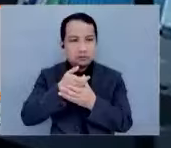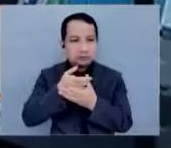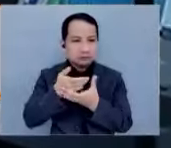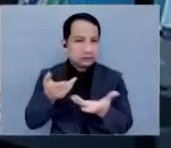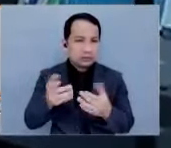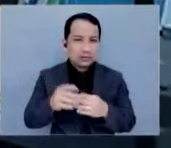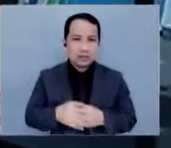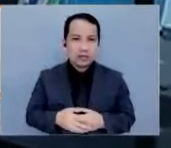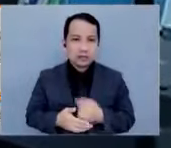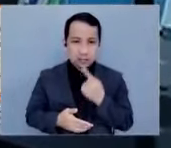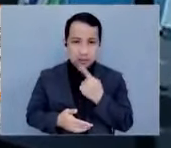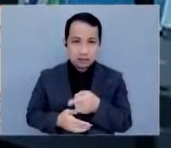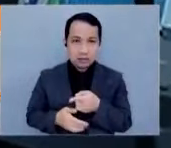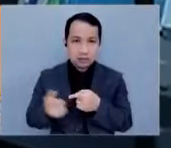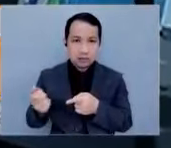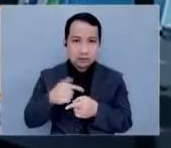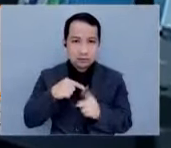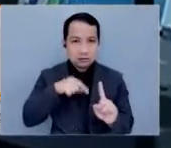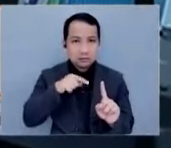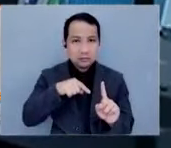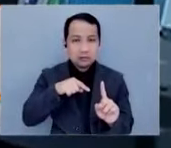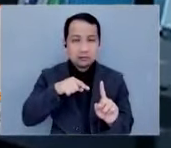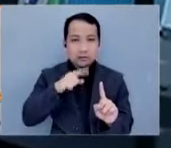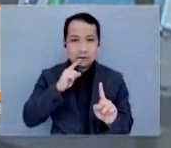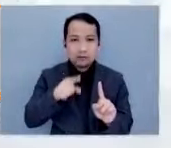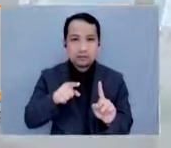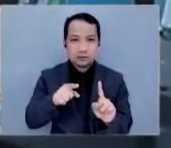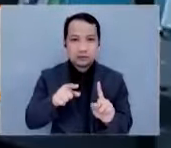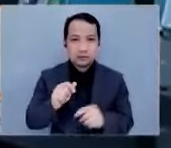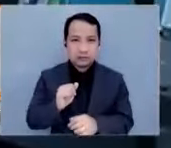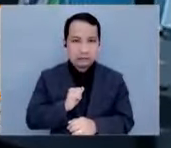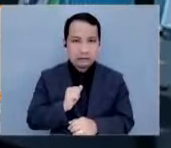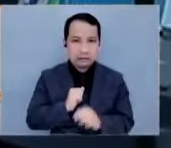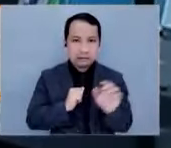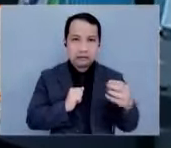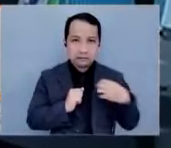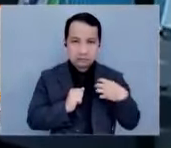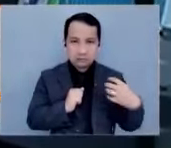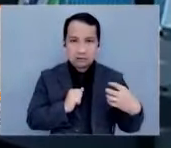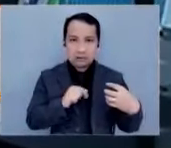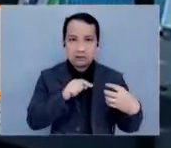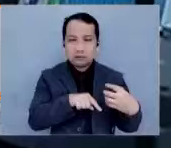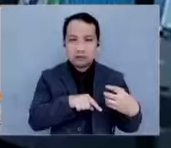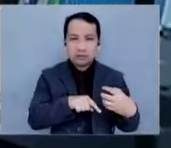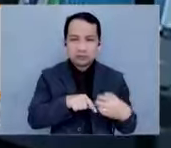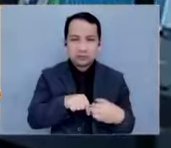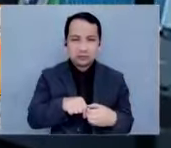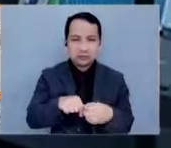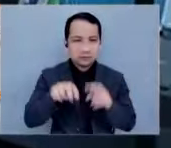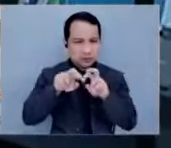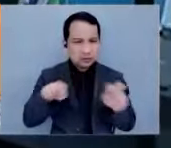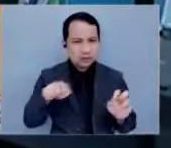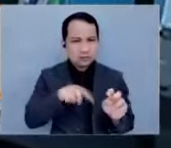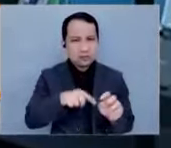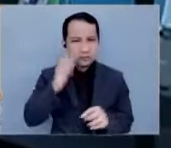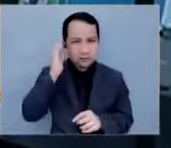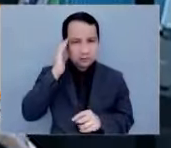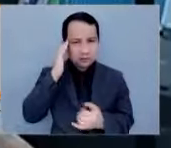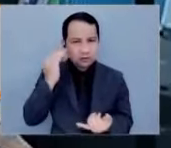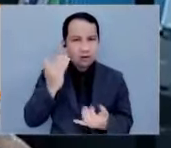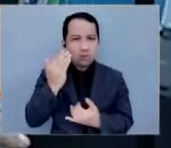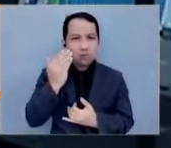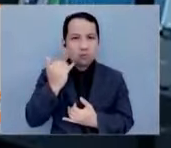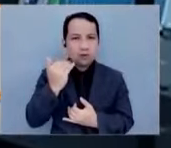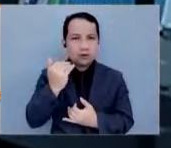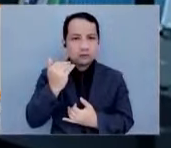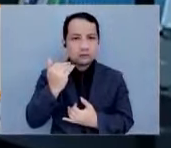po nung suspect natin is asset yan ng pulis. So yun po ang dinidetermine pa namin sa ngayon. Kung bakit kailangan, bakit